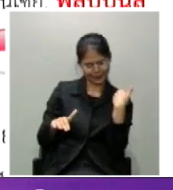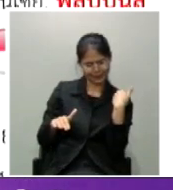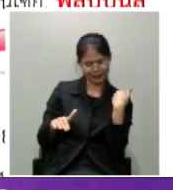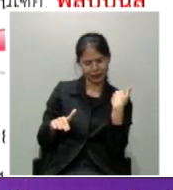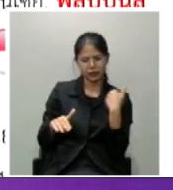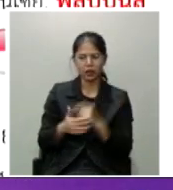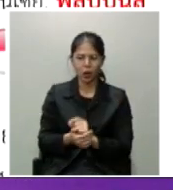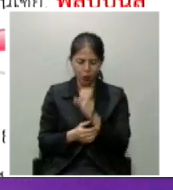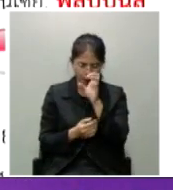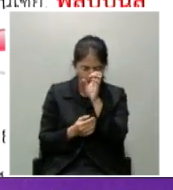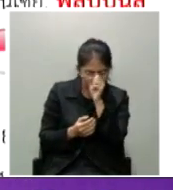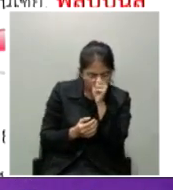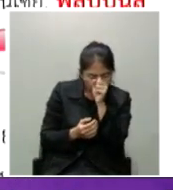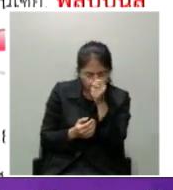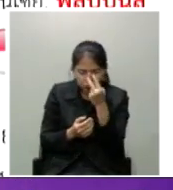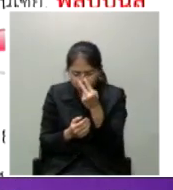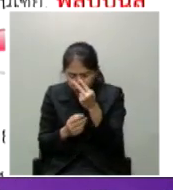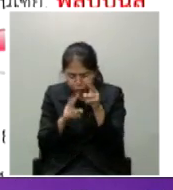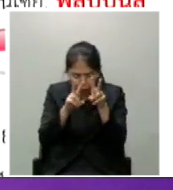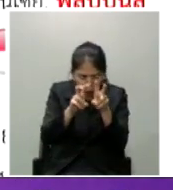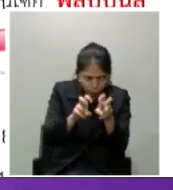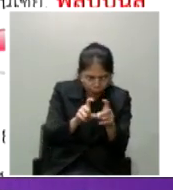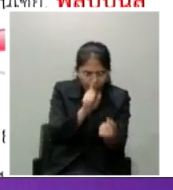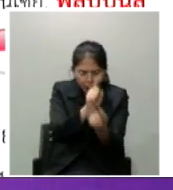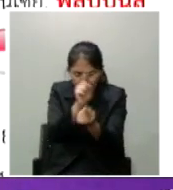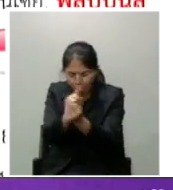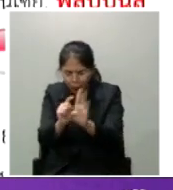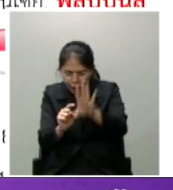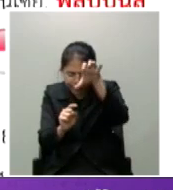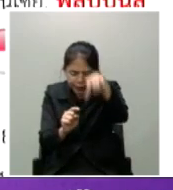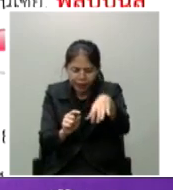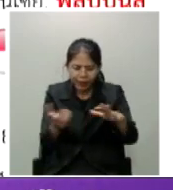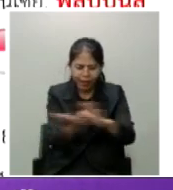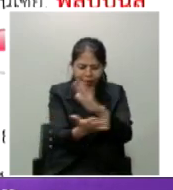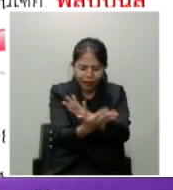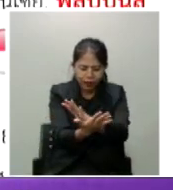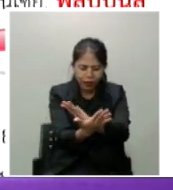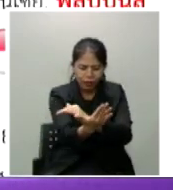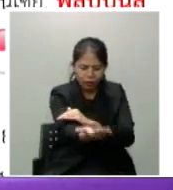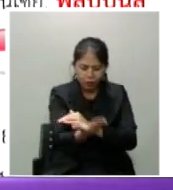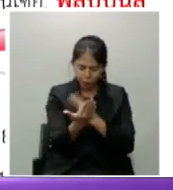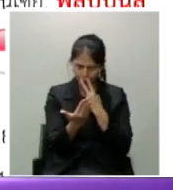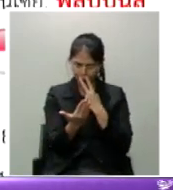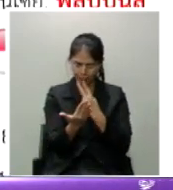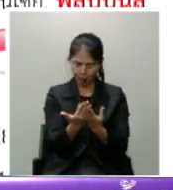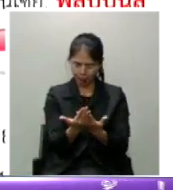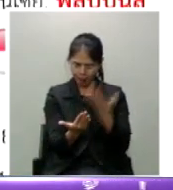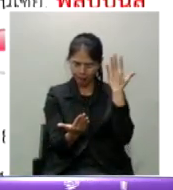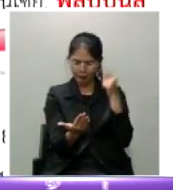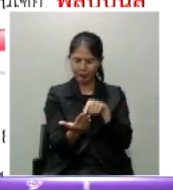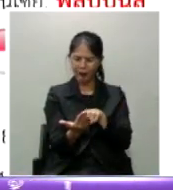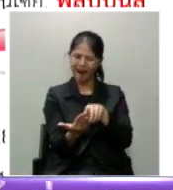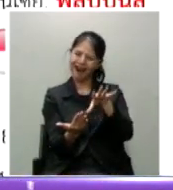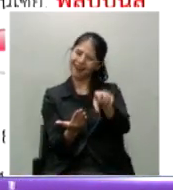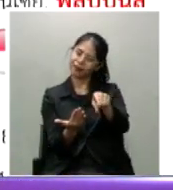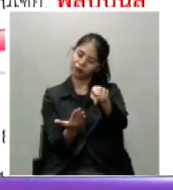จึงไปตรวจค้นโกดังและบริษัทพบเอกสารใบขนต้นทุนมากมายอ้าวนี่ไงจับ